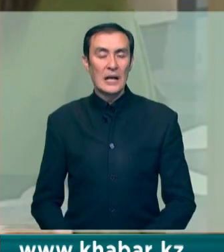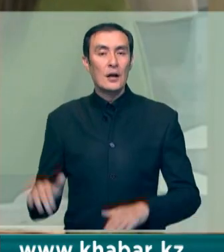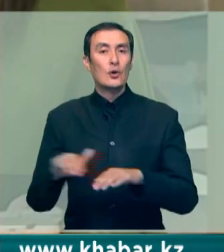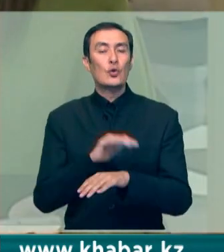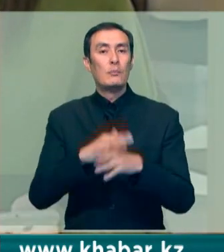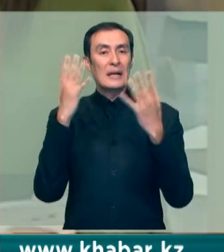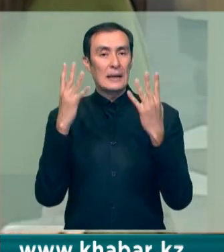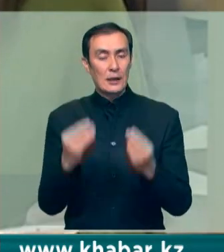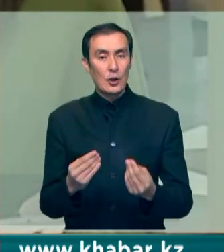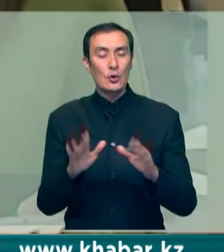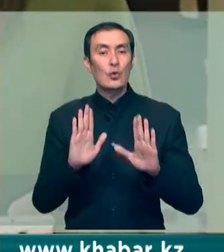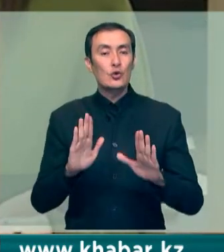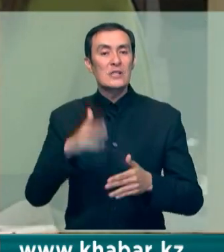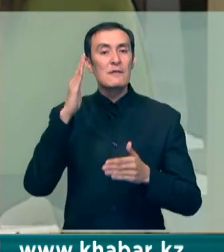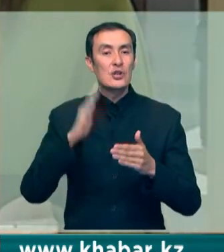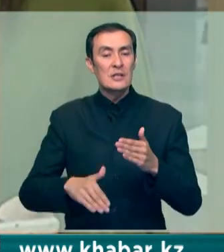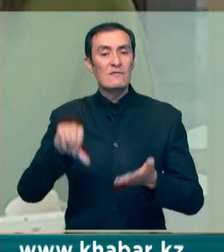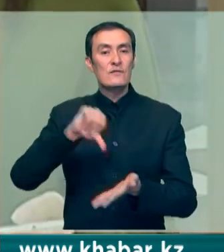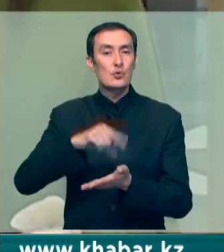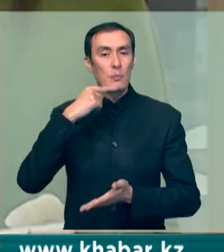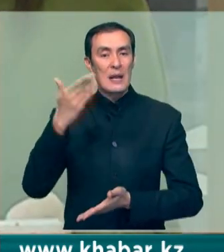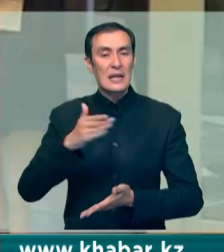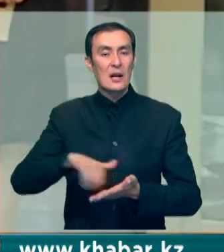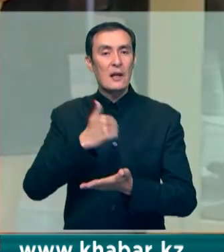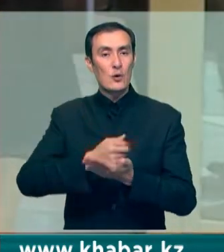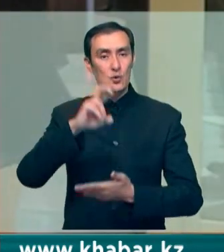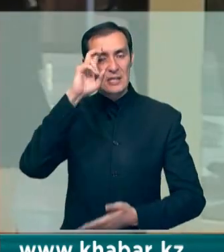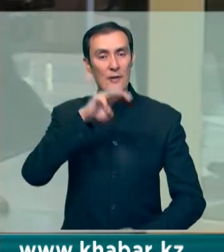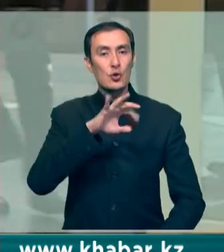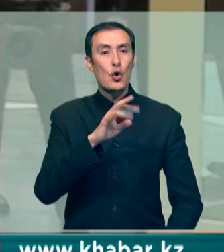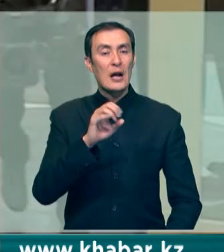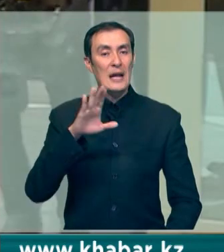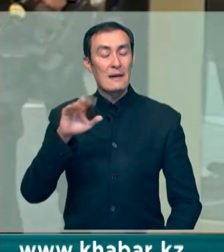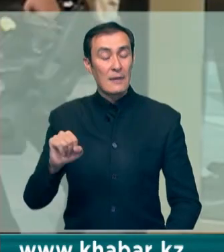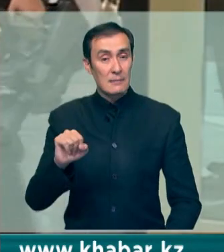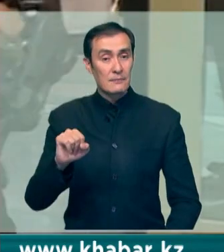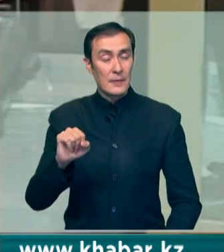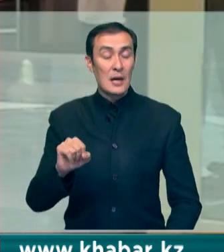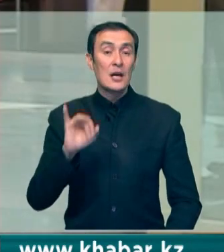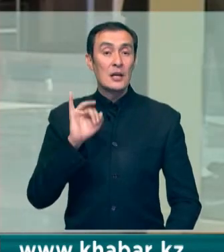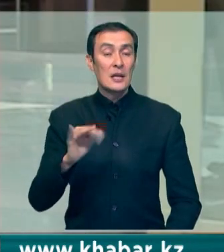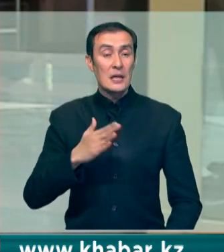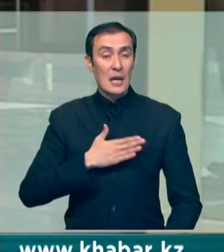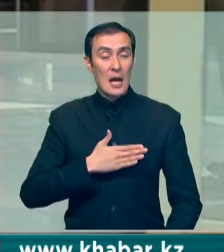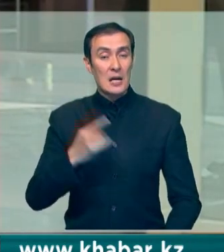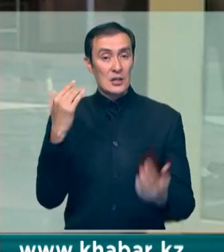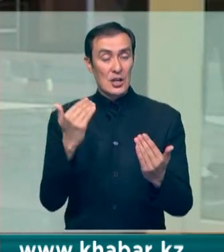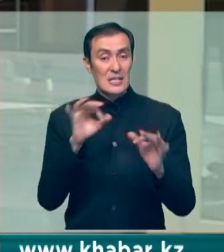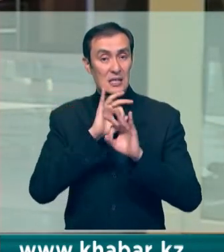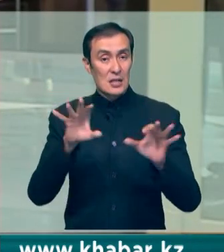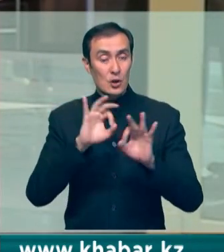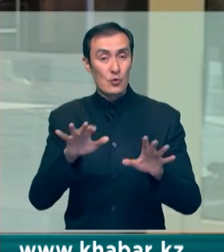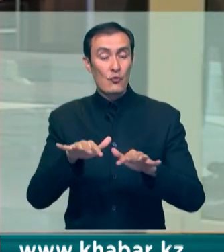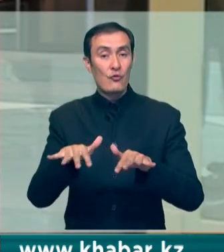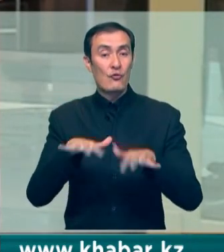Добрый день, Гульнара. Только что завершилось выступление президента Казахстана Касым-Жомарта Токаева. И я отмечу, что в